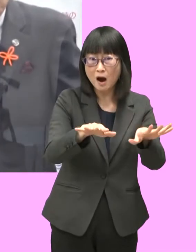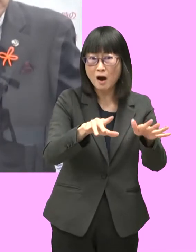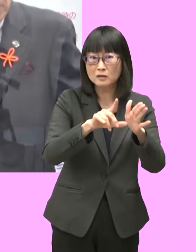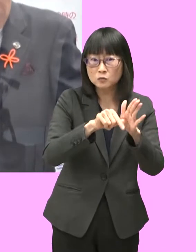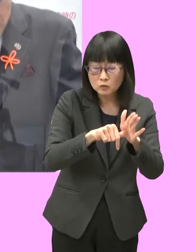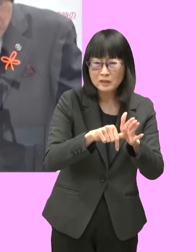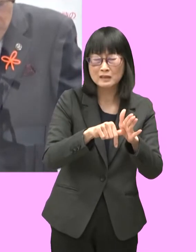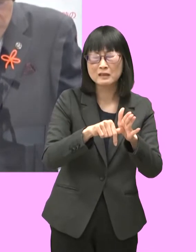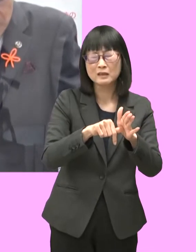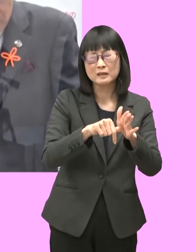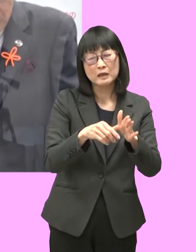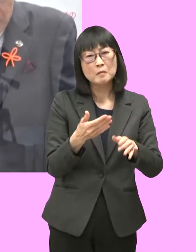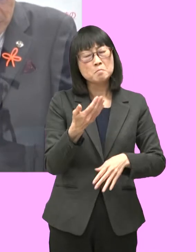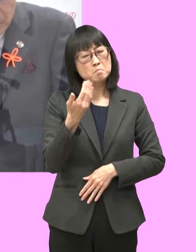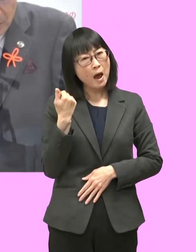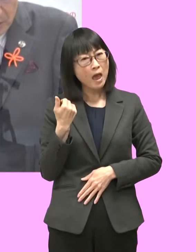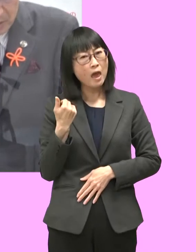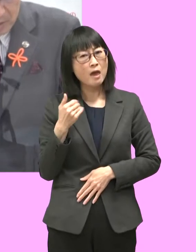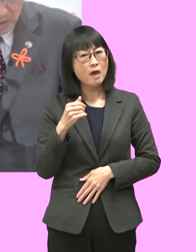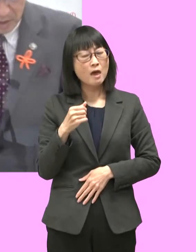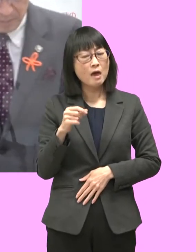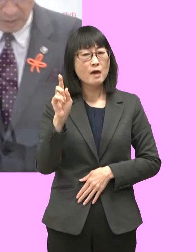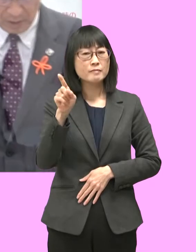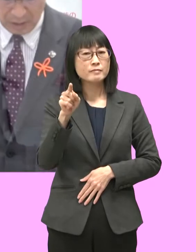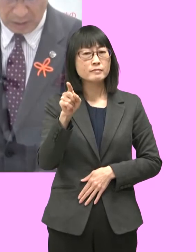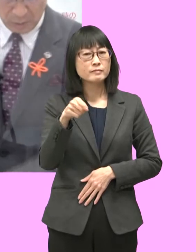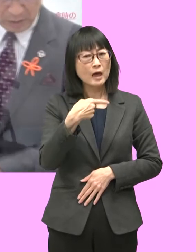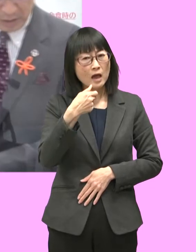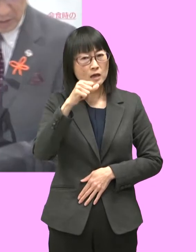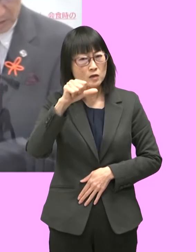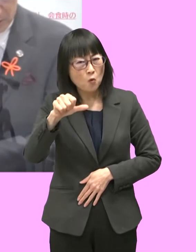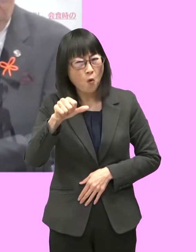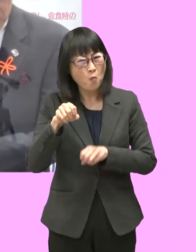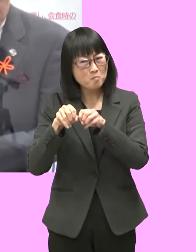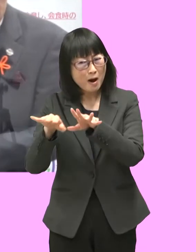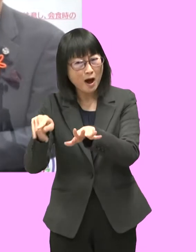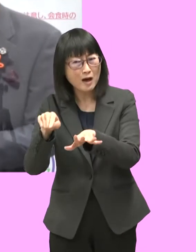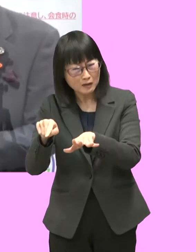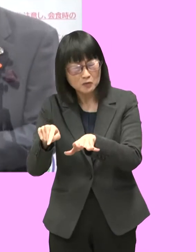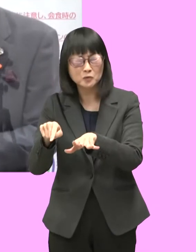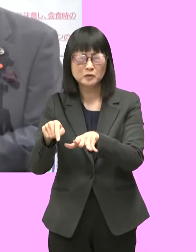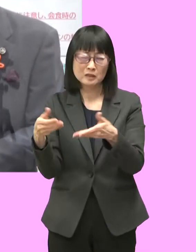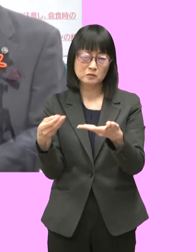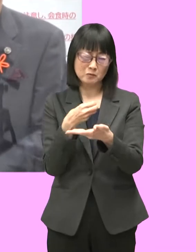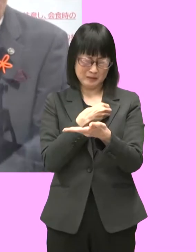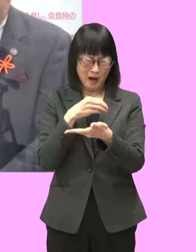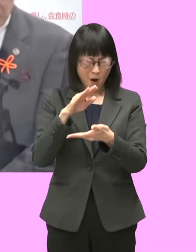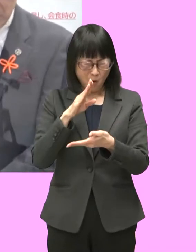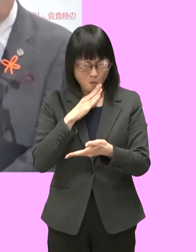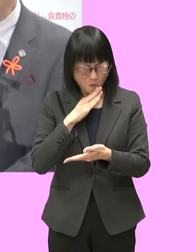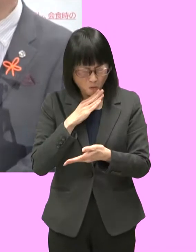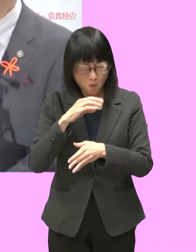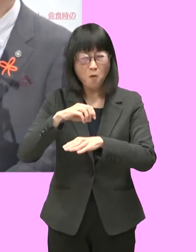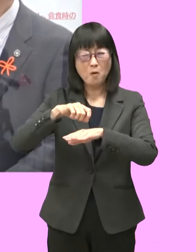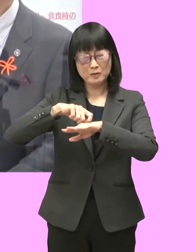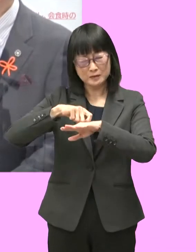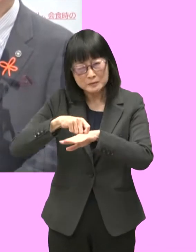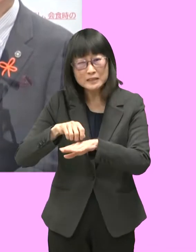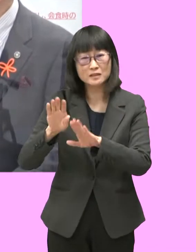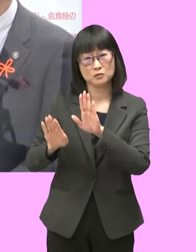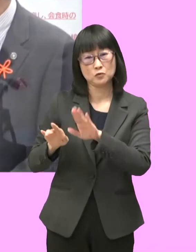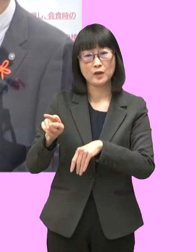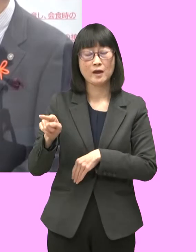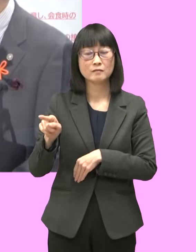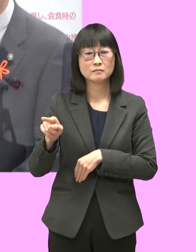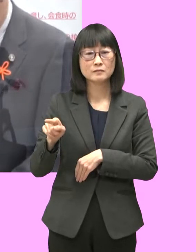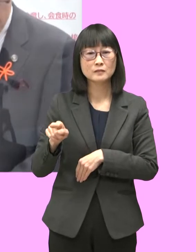職員の体制非常にきついものがあったので、あらかじめ応援体制をしっかりしようということで今回取